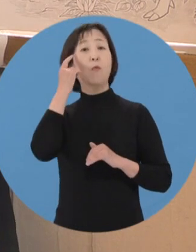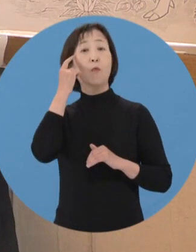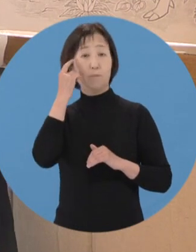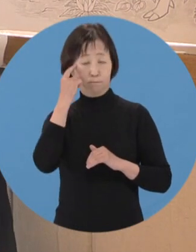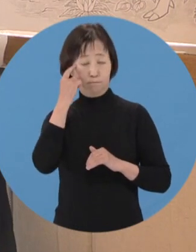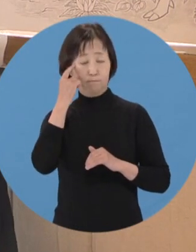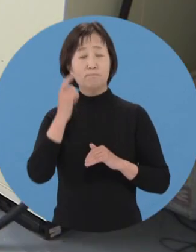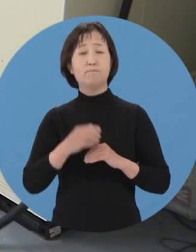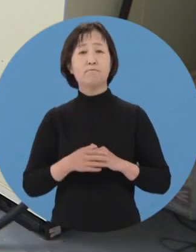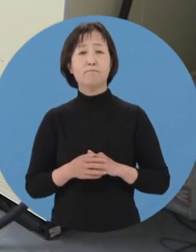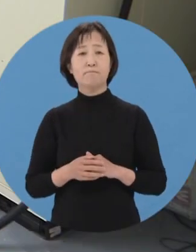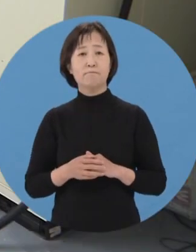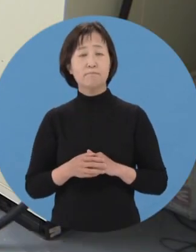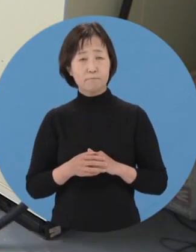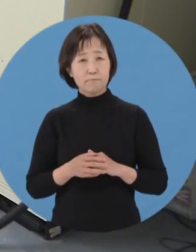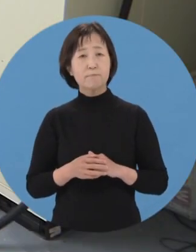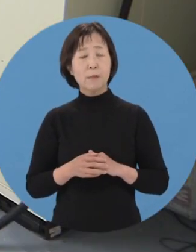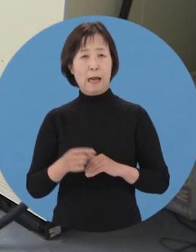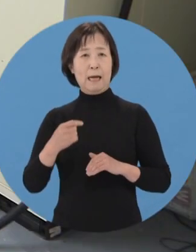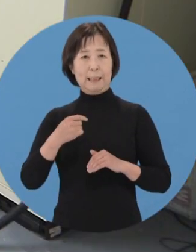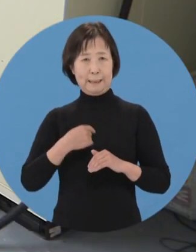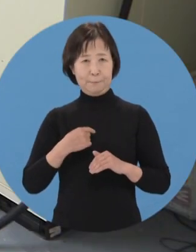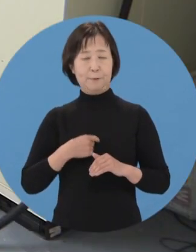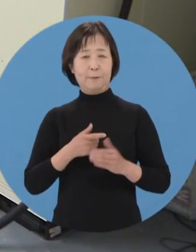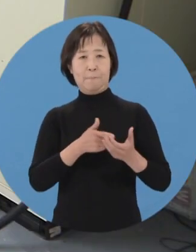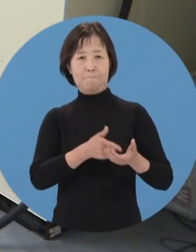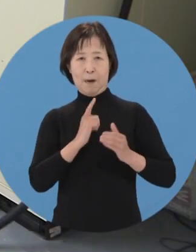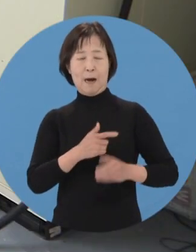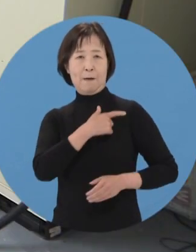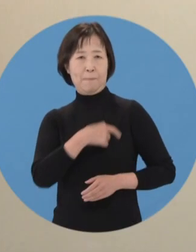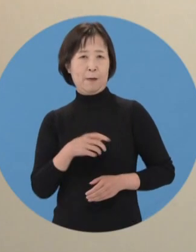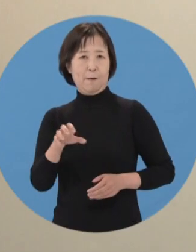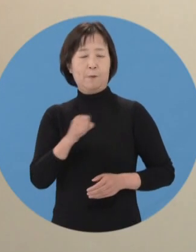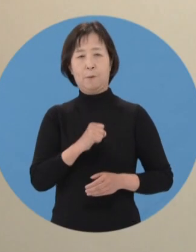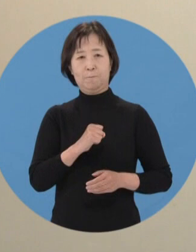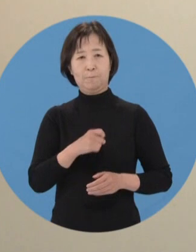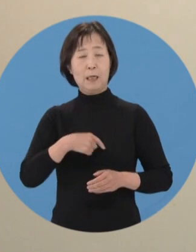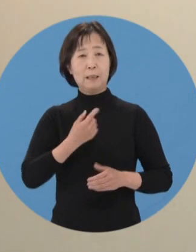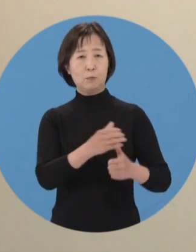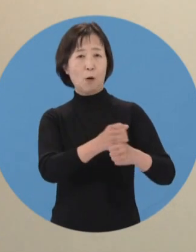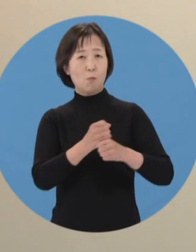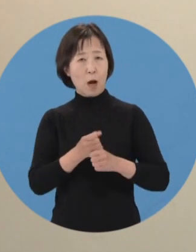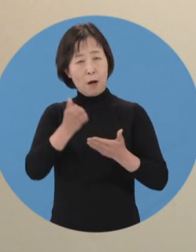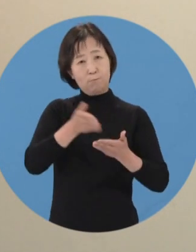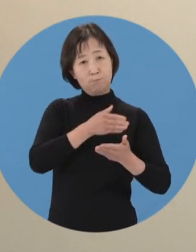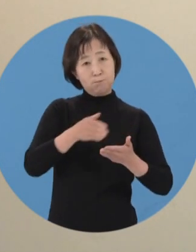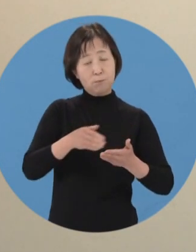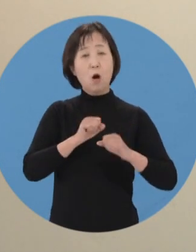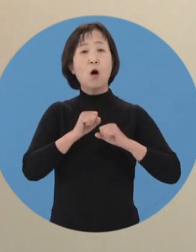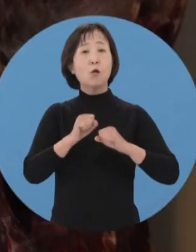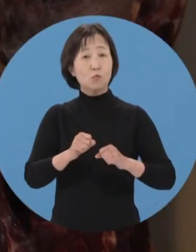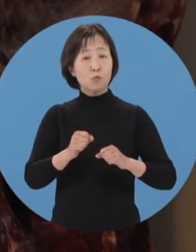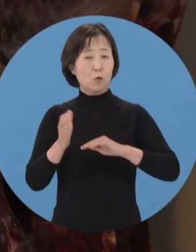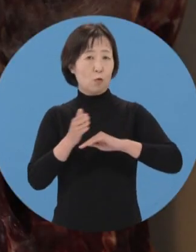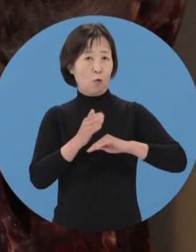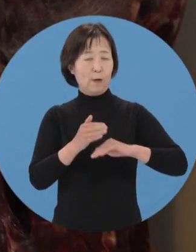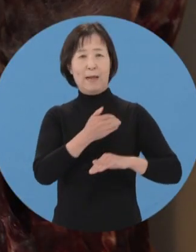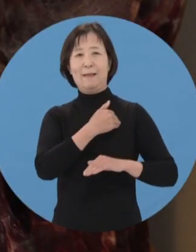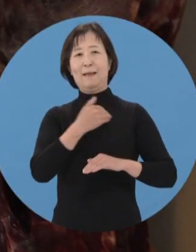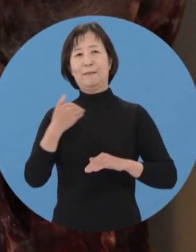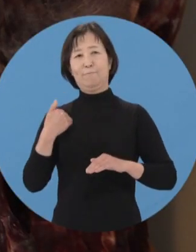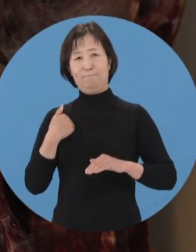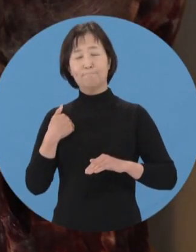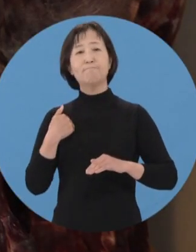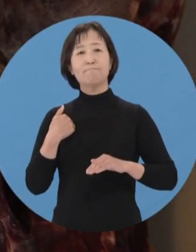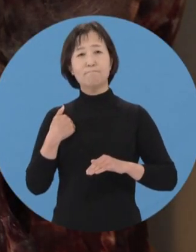自分の中であって、で、まあ、狩猟の免許を取って僕が手をかければ、まあ、食肉にはできるっていうことが